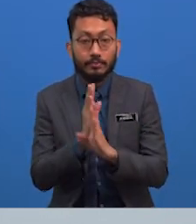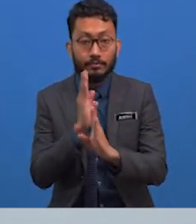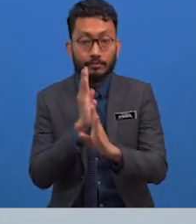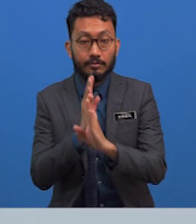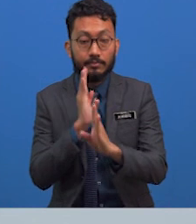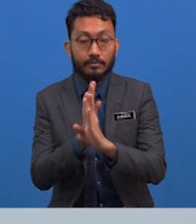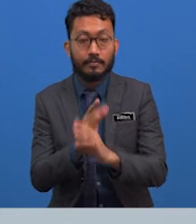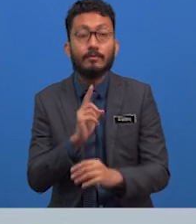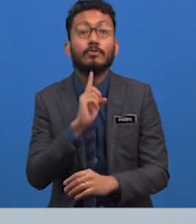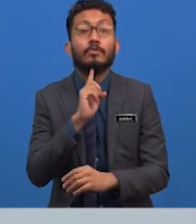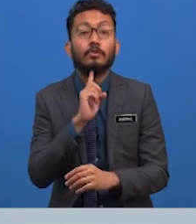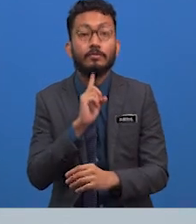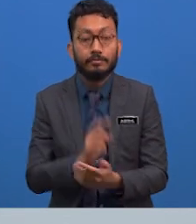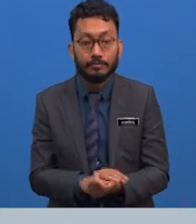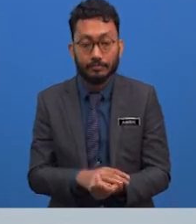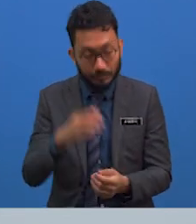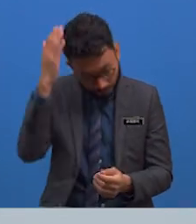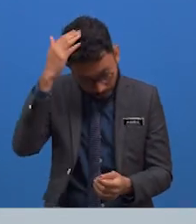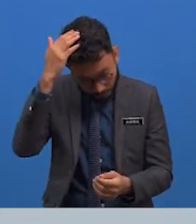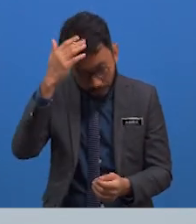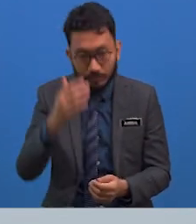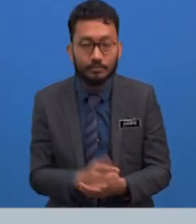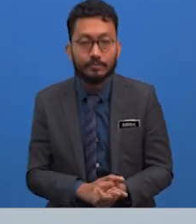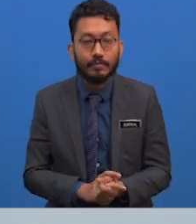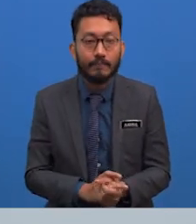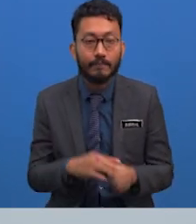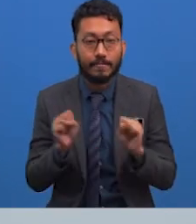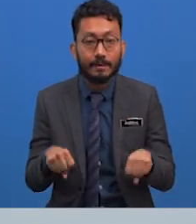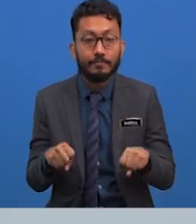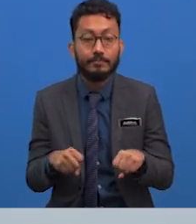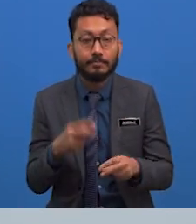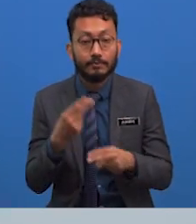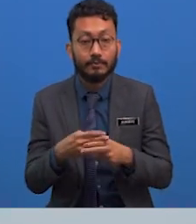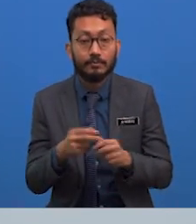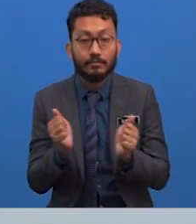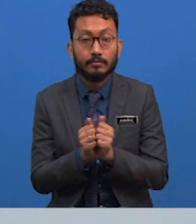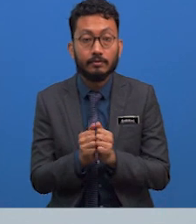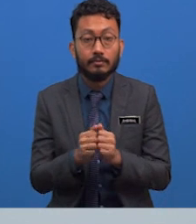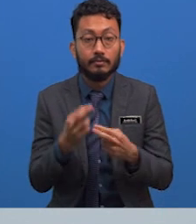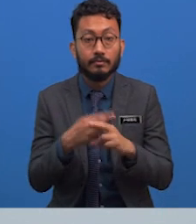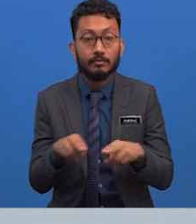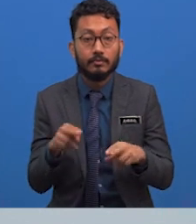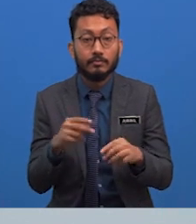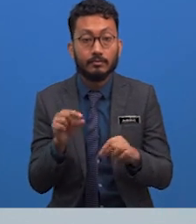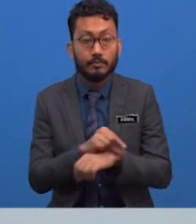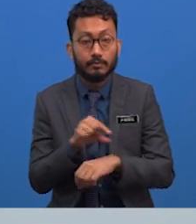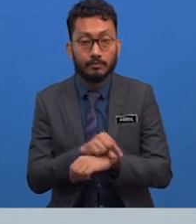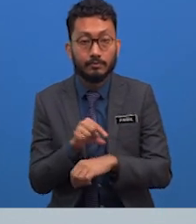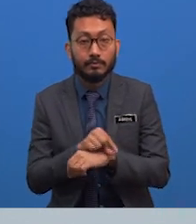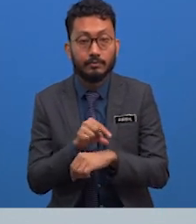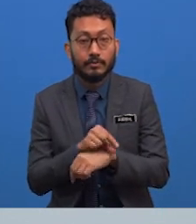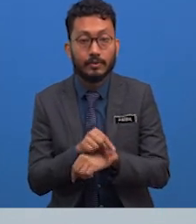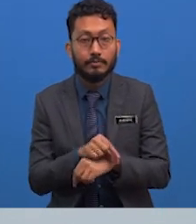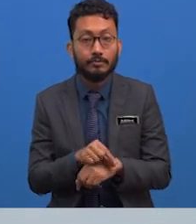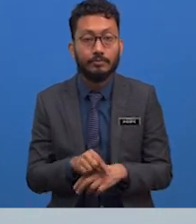lintang, sudut dongak serta sudut tunduk boleh ditentukan dengan menggunakan ciri-ciri